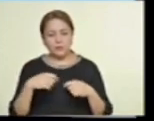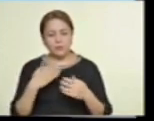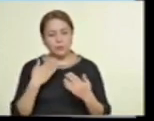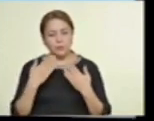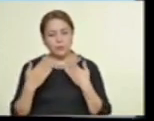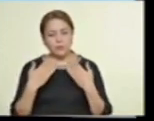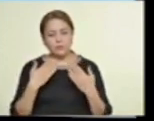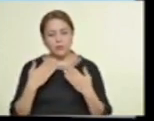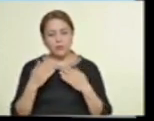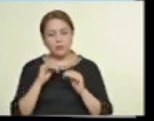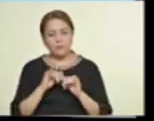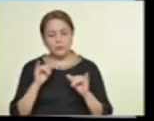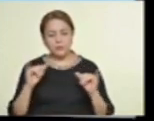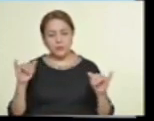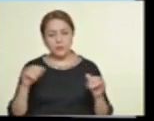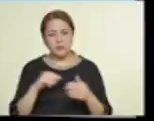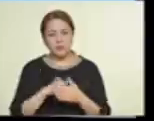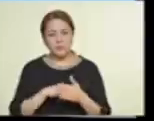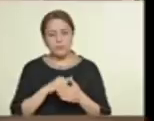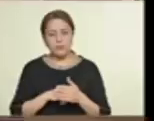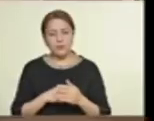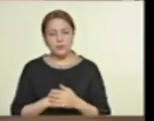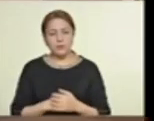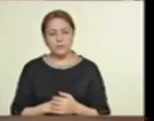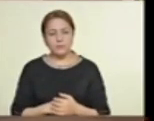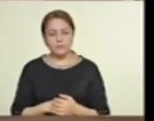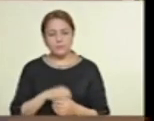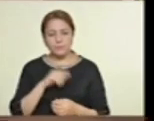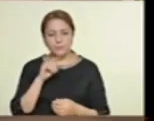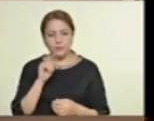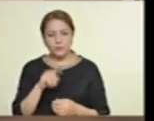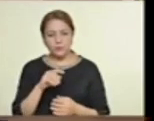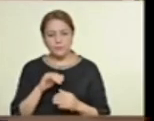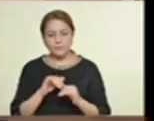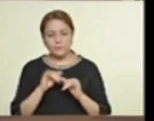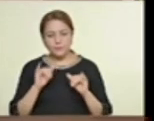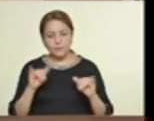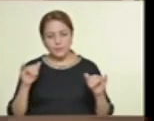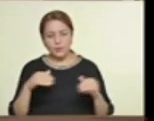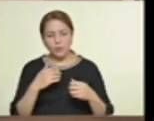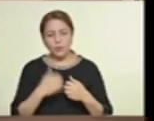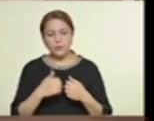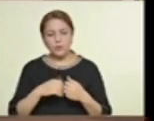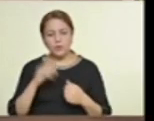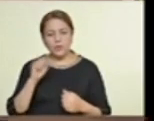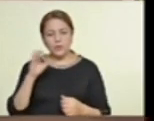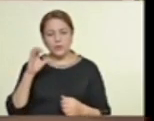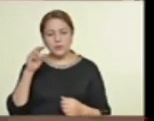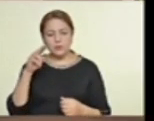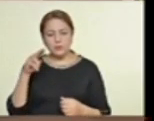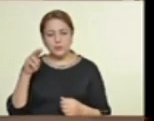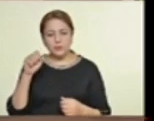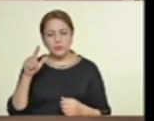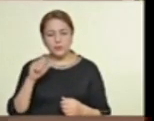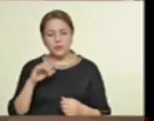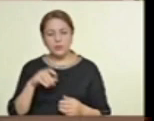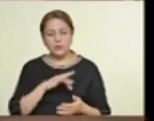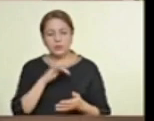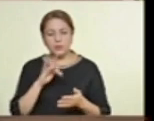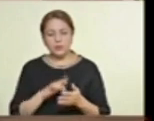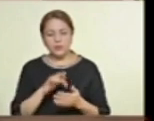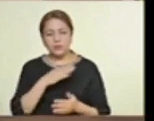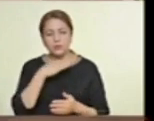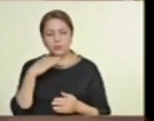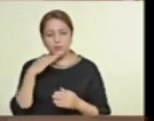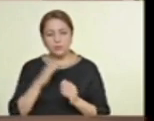munosabatlari rivojlanishi natijasida ana shu rivojlangan o'rta asrlardagi shaharlar borgan sari